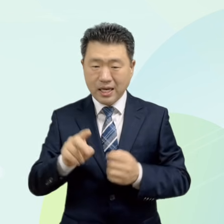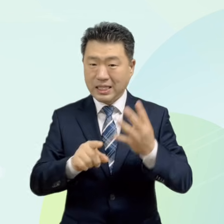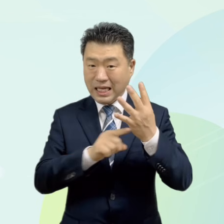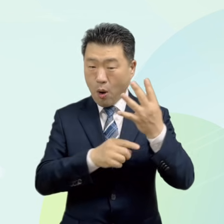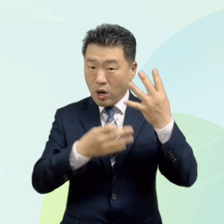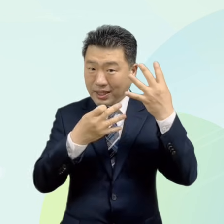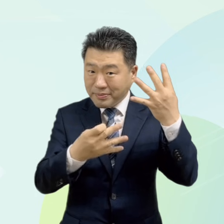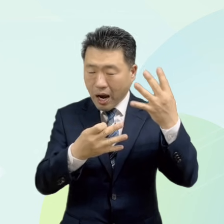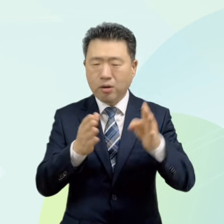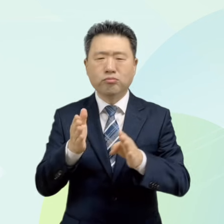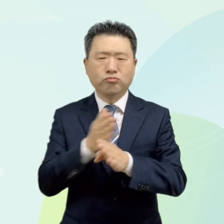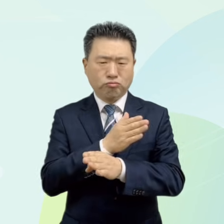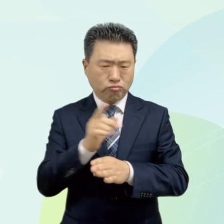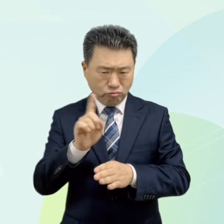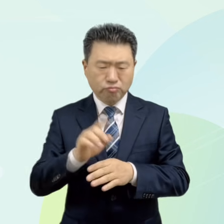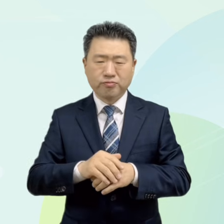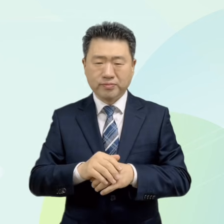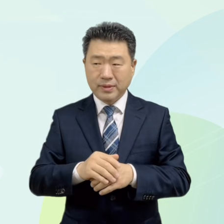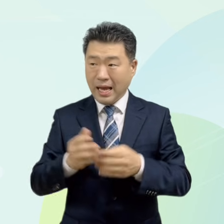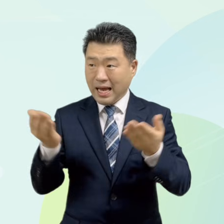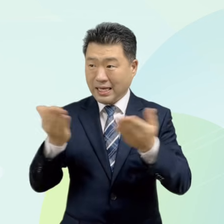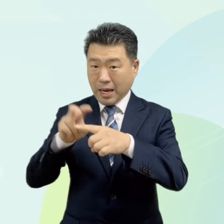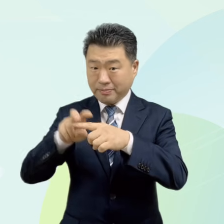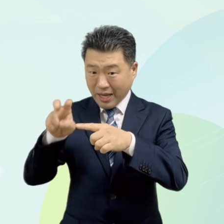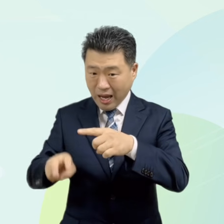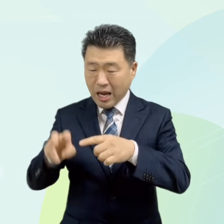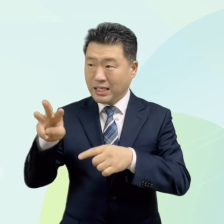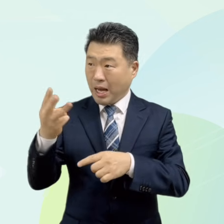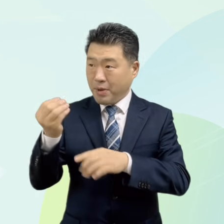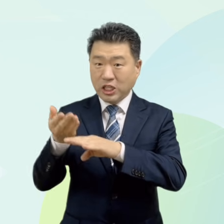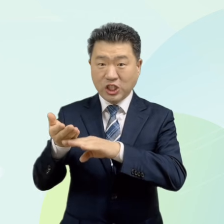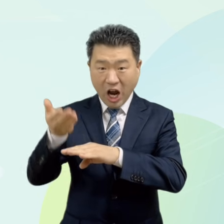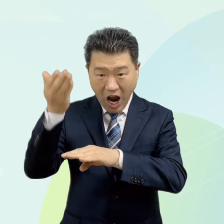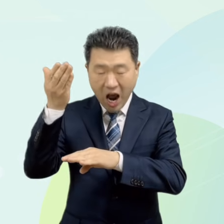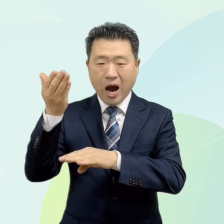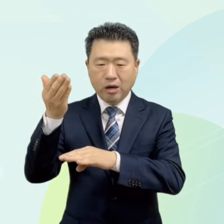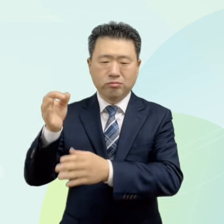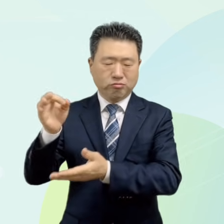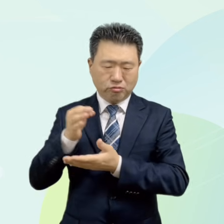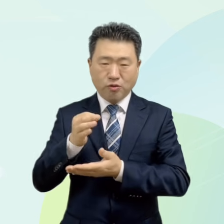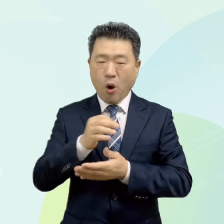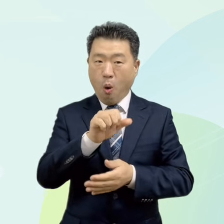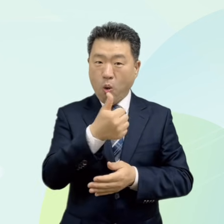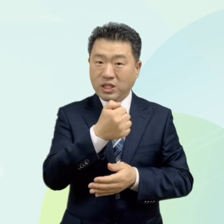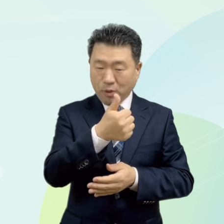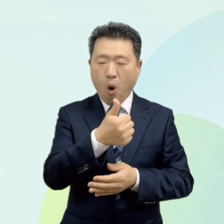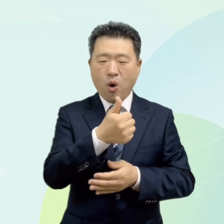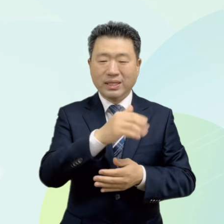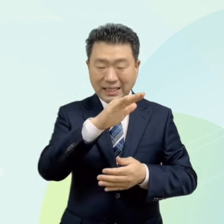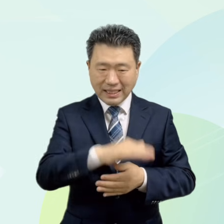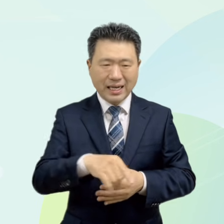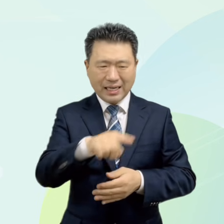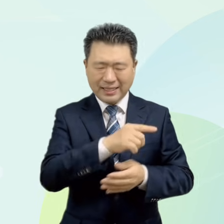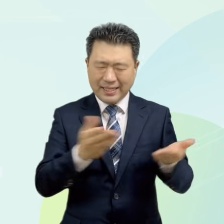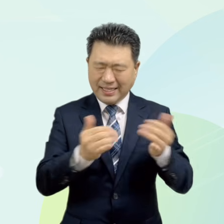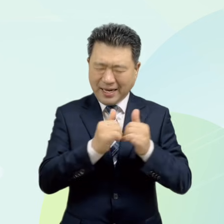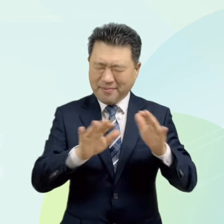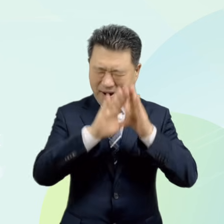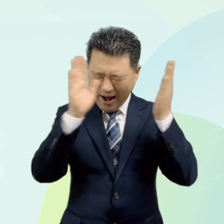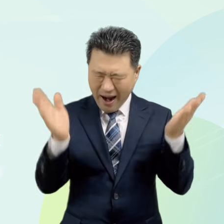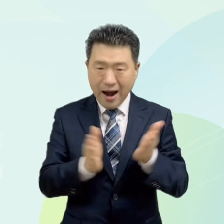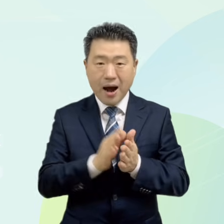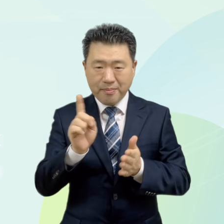2022년 4월 14일부터 퇴직금이 300만원 이상이거나 55세 미만인 모든